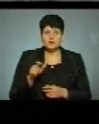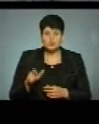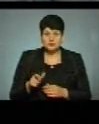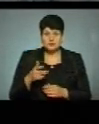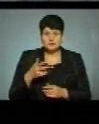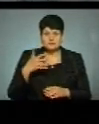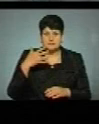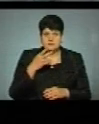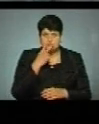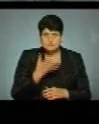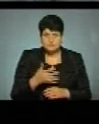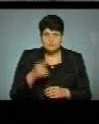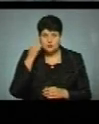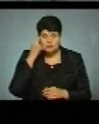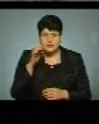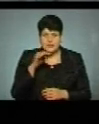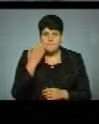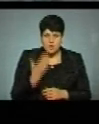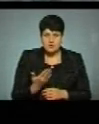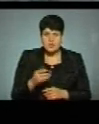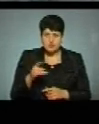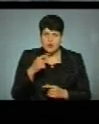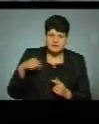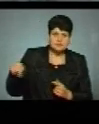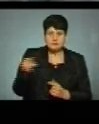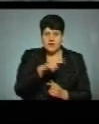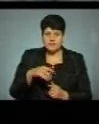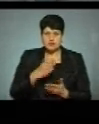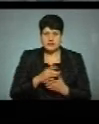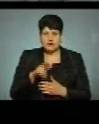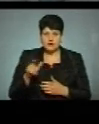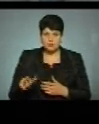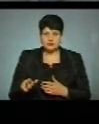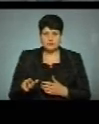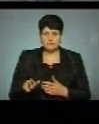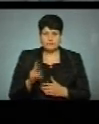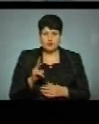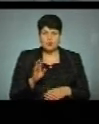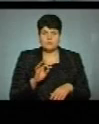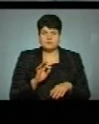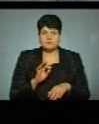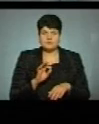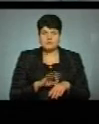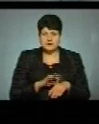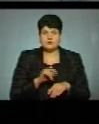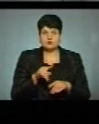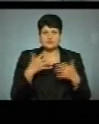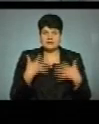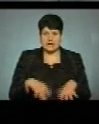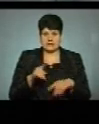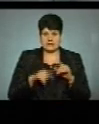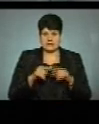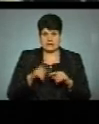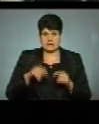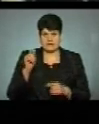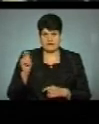схаменіться. Подумайте про те, що навколо вас є люди, в яких бій, від того, що вони втратили рідних на